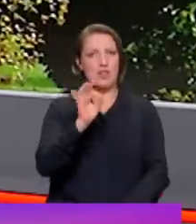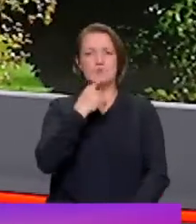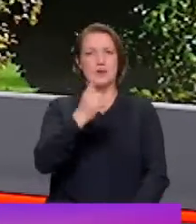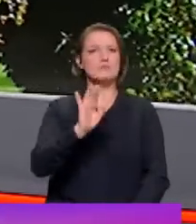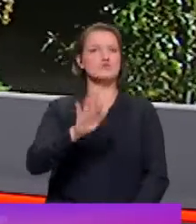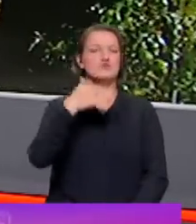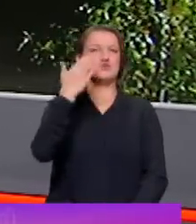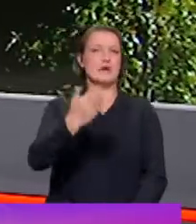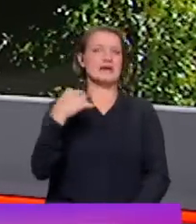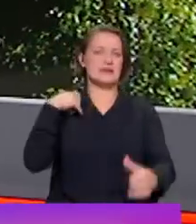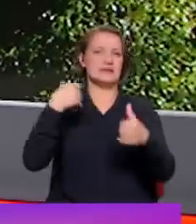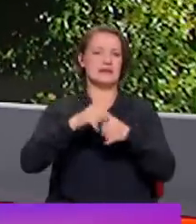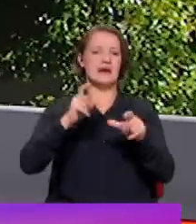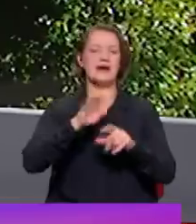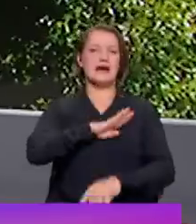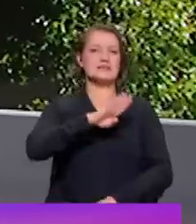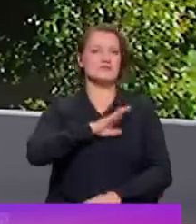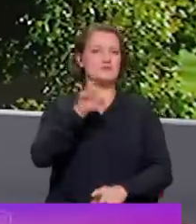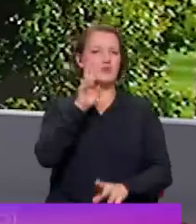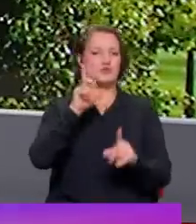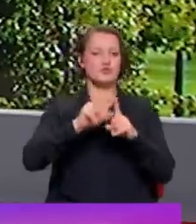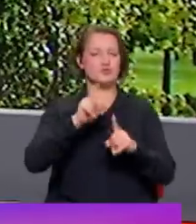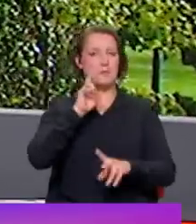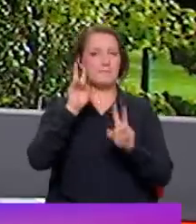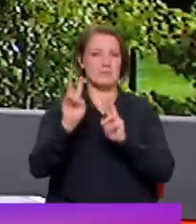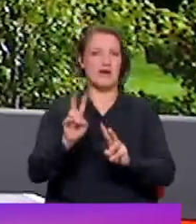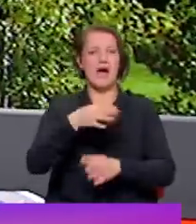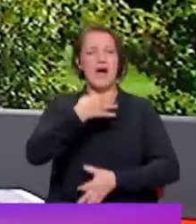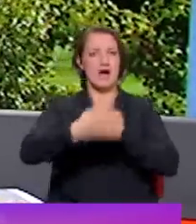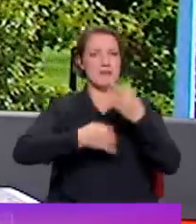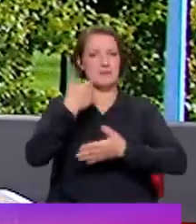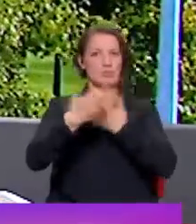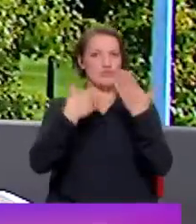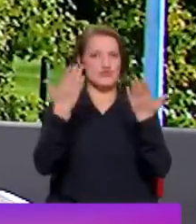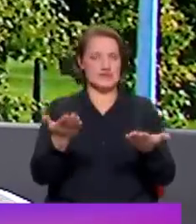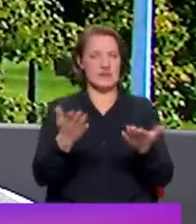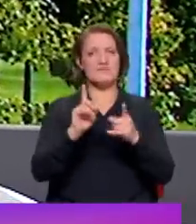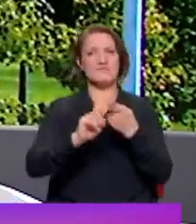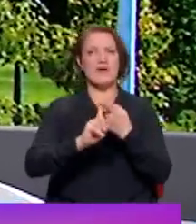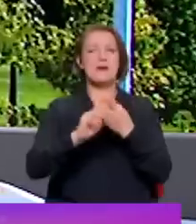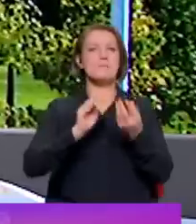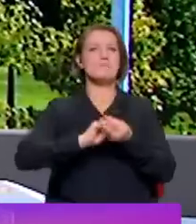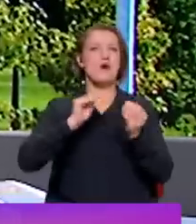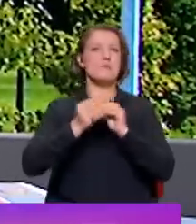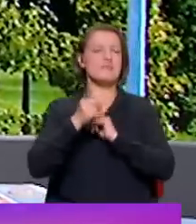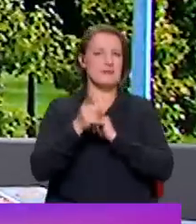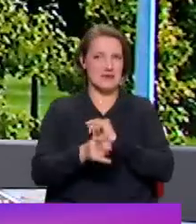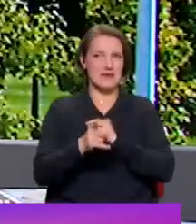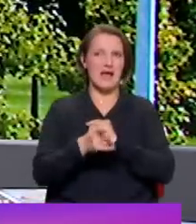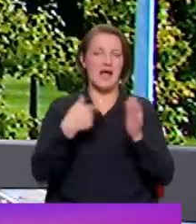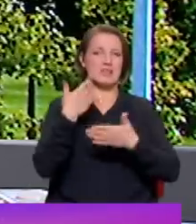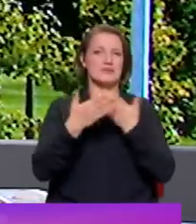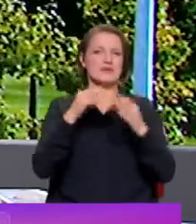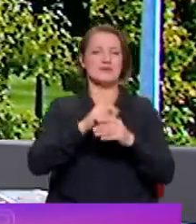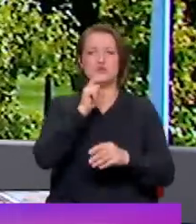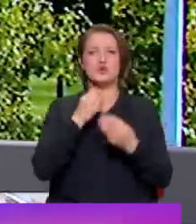sonrasında yine Gazze'deki Son duruma bakmayı sürdüreceğiz haberlerimizi aktaracağız ve meseleyi genişçe masaya yatırmak için